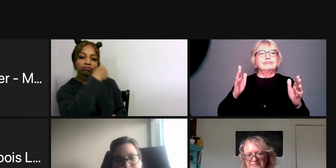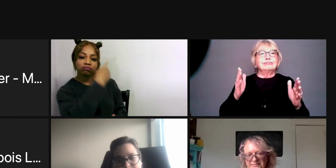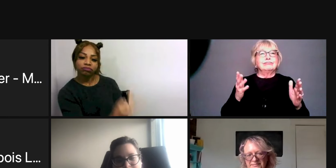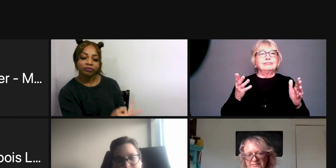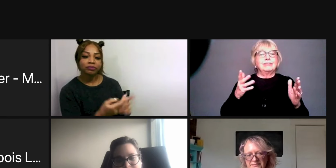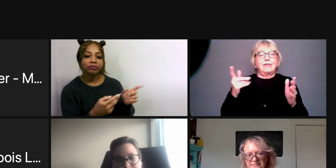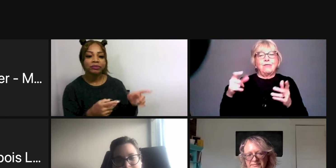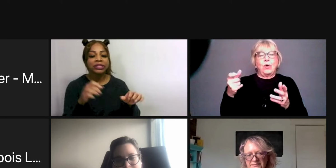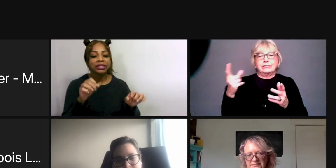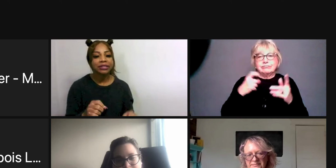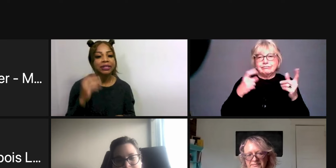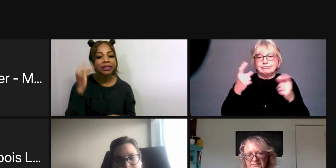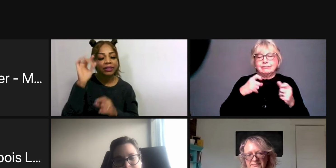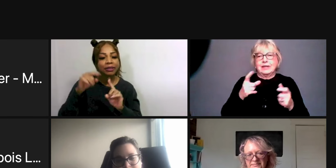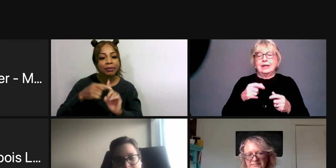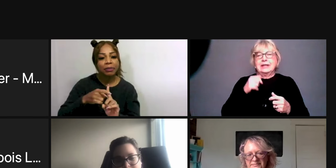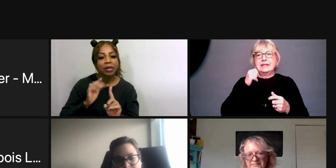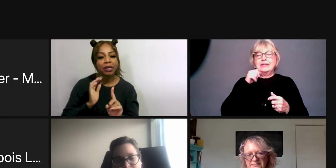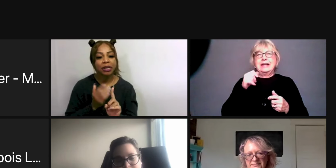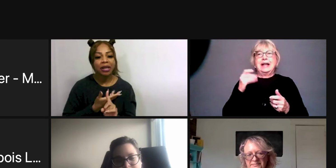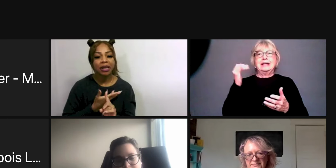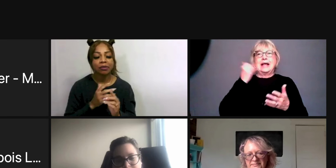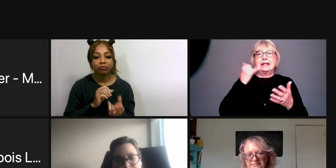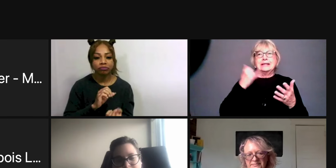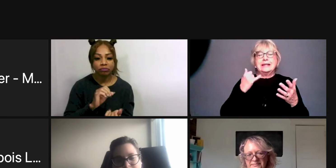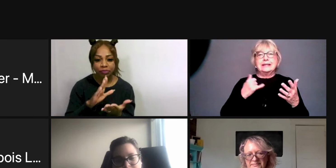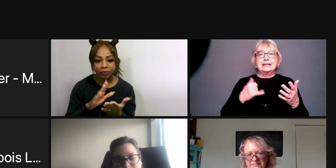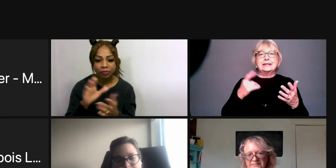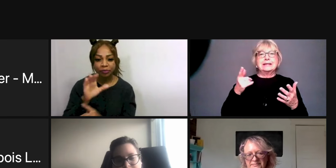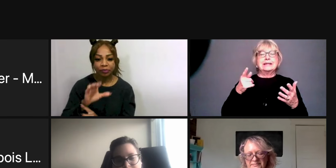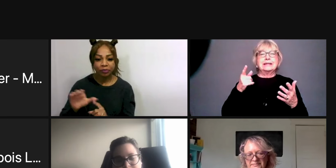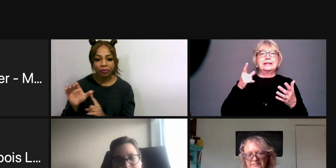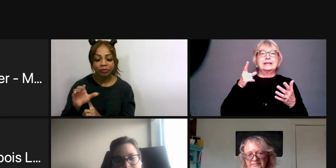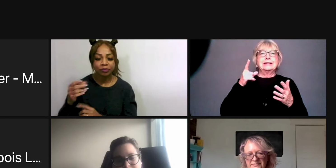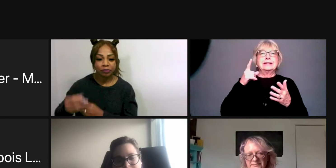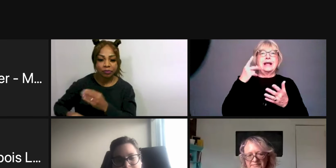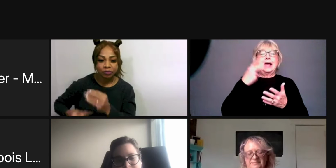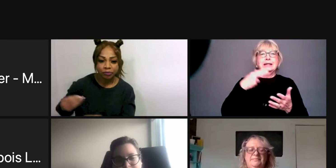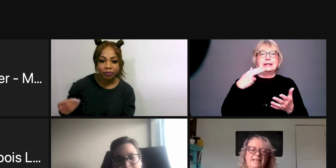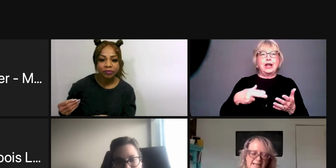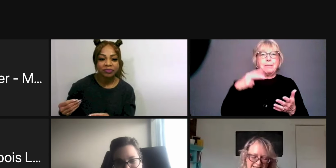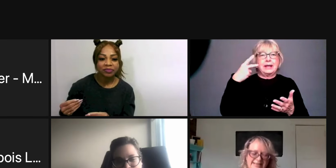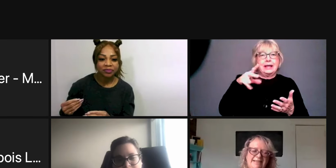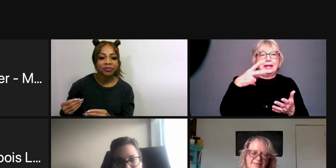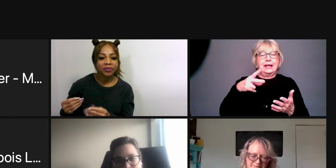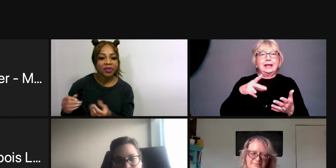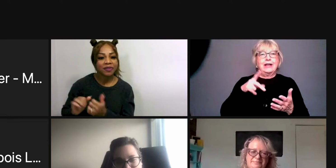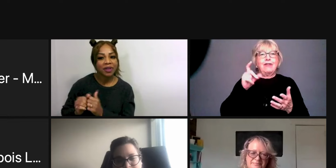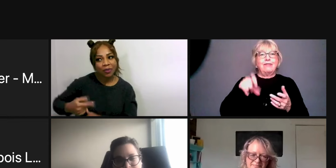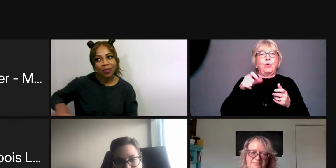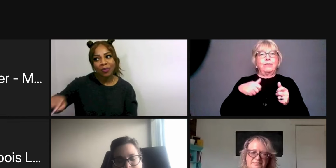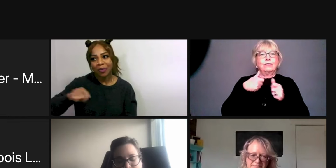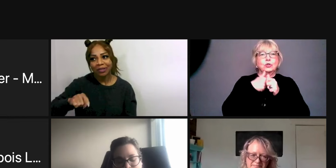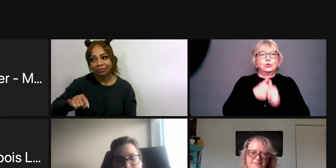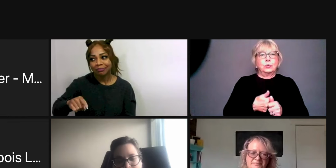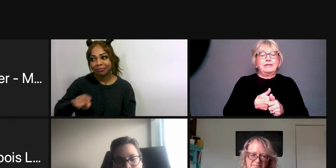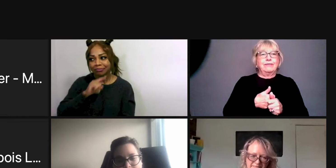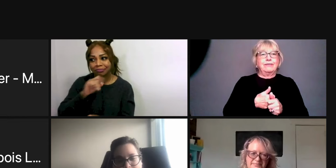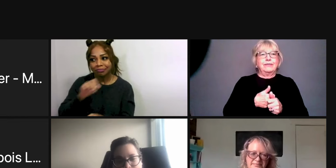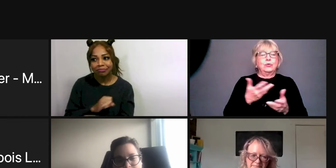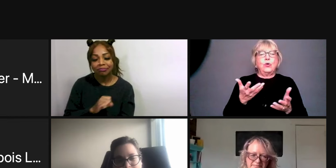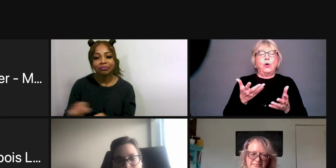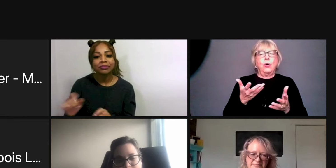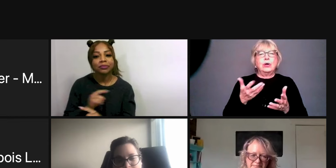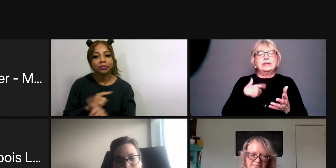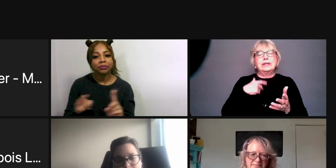artistes de la communauté des artistes en situation de handicap doivent se conformer au cadre c'est simplement une